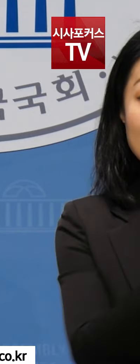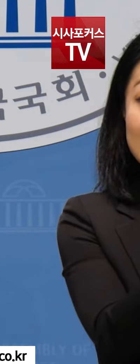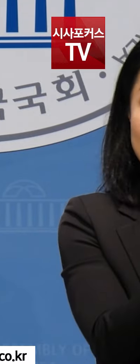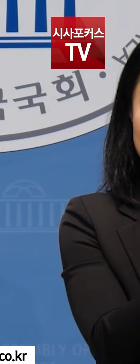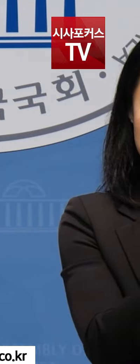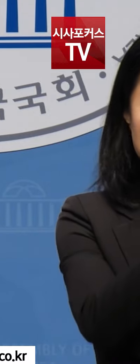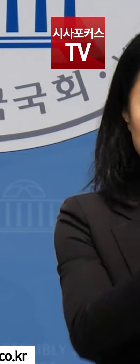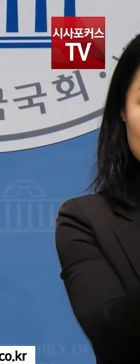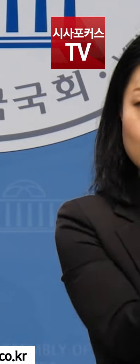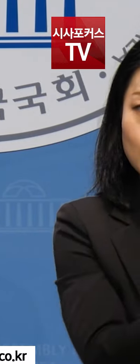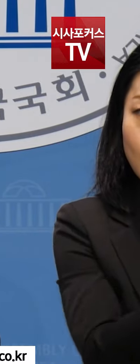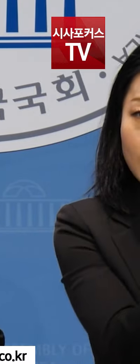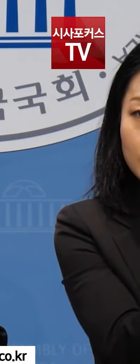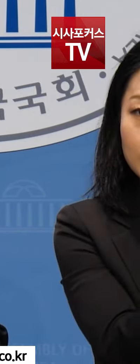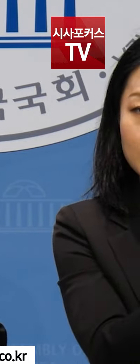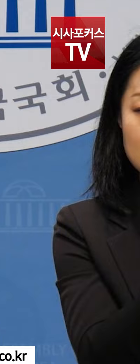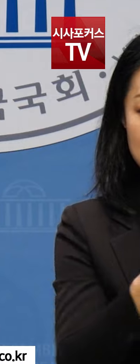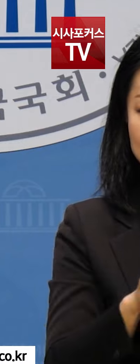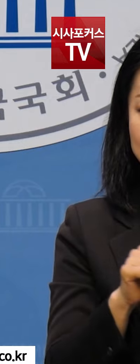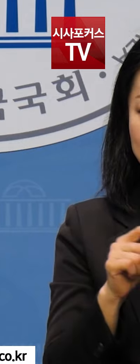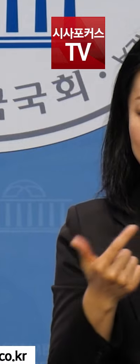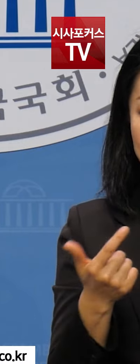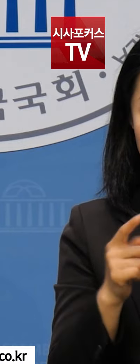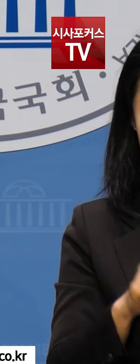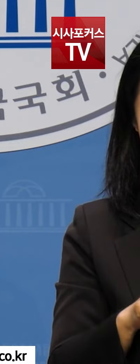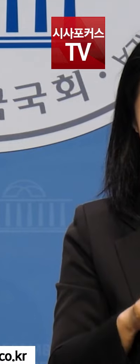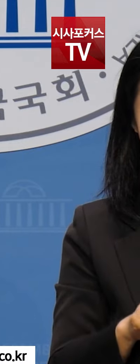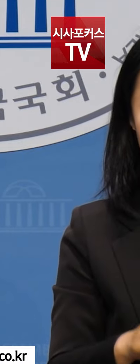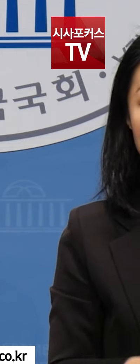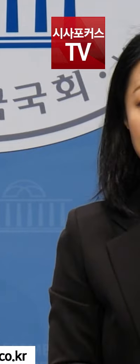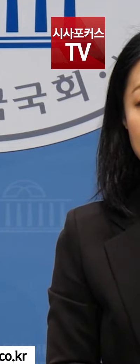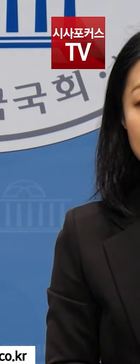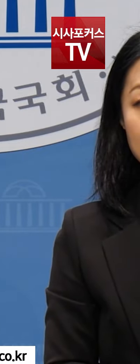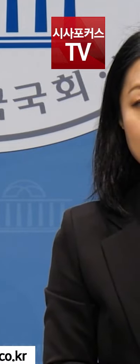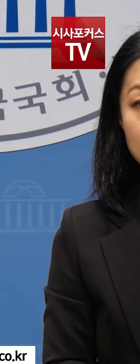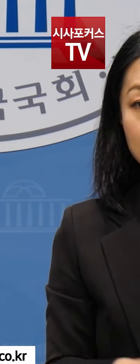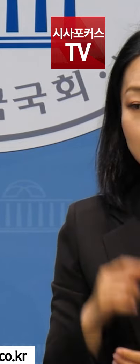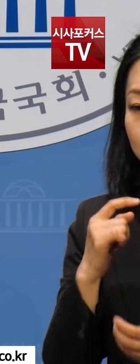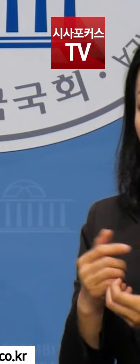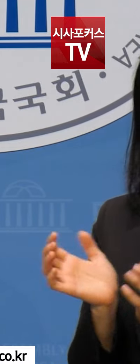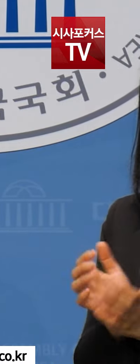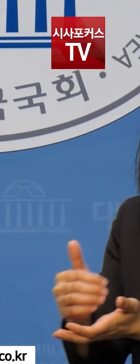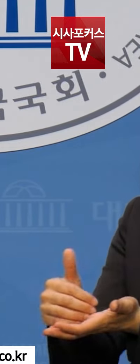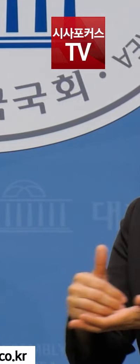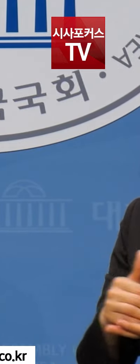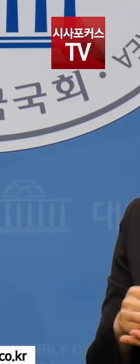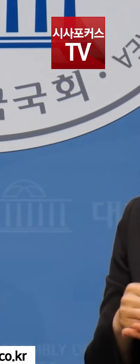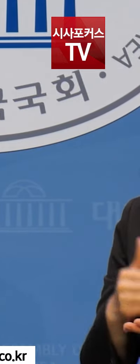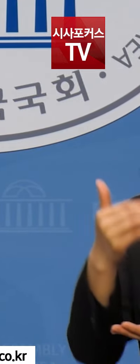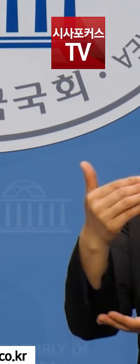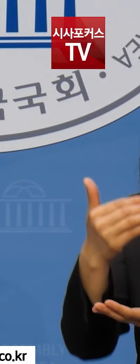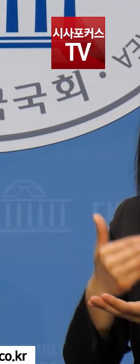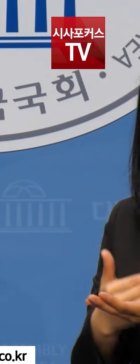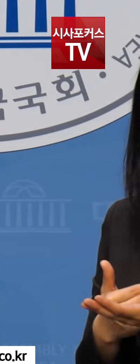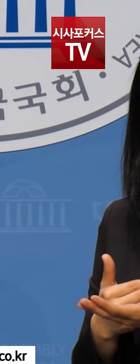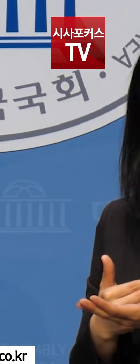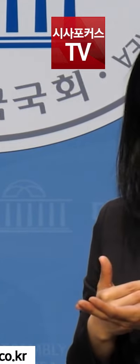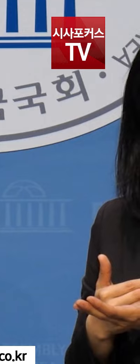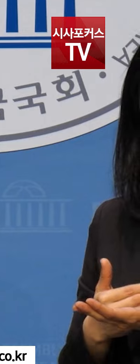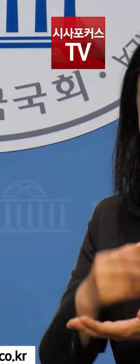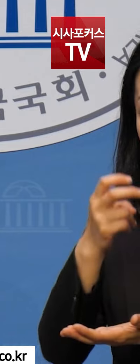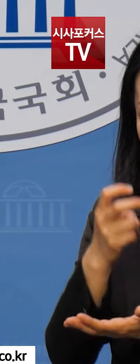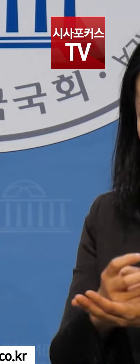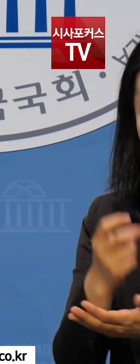점입니다. 민주당의 방통위 2인 체제의 위법성, 그 주장은 법적인